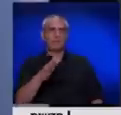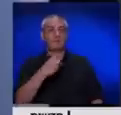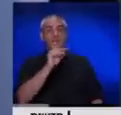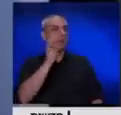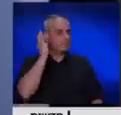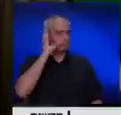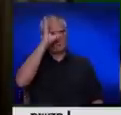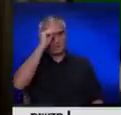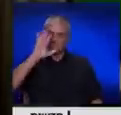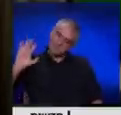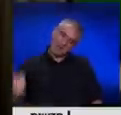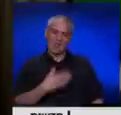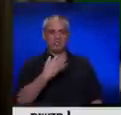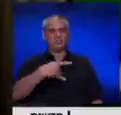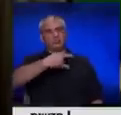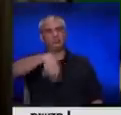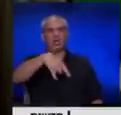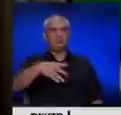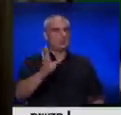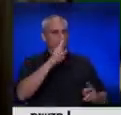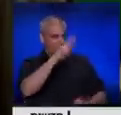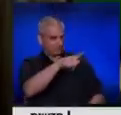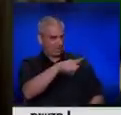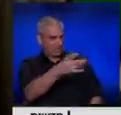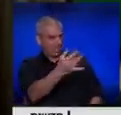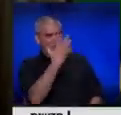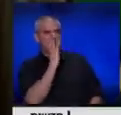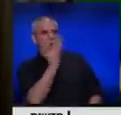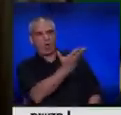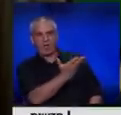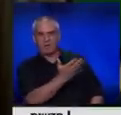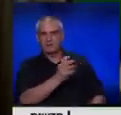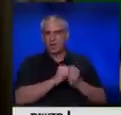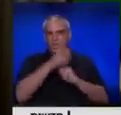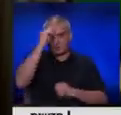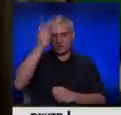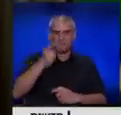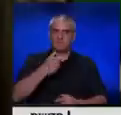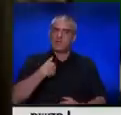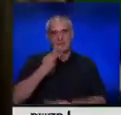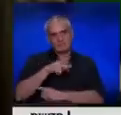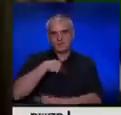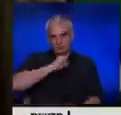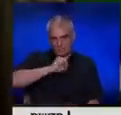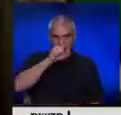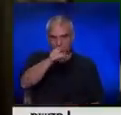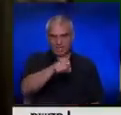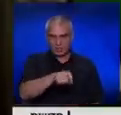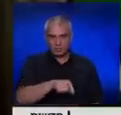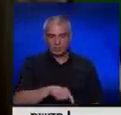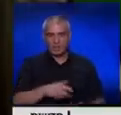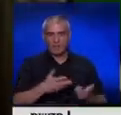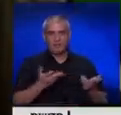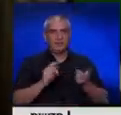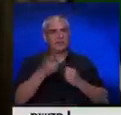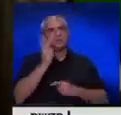גם גברים. יאללה, שרמות, אפשר להסתכל עליך, חתיכת כוערת, או לגברים, כאילו. ואם היית מת שאני אזיין אותך, היית